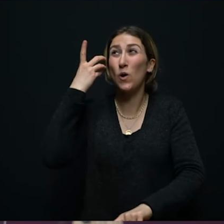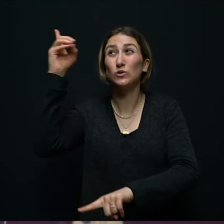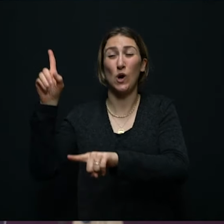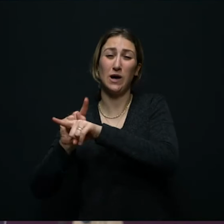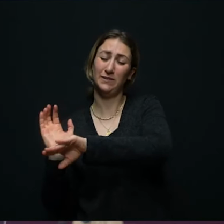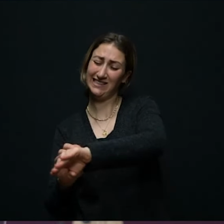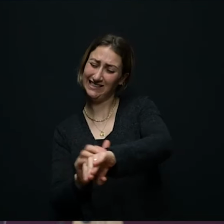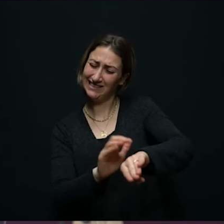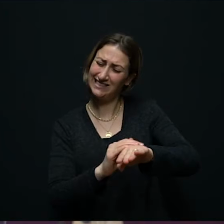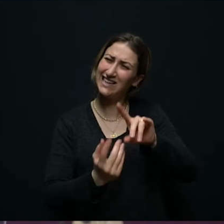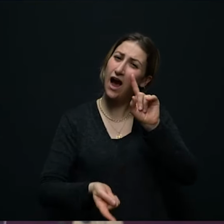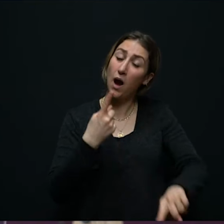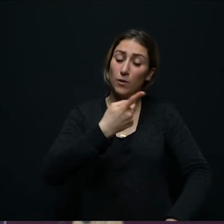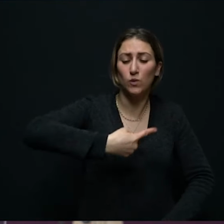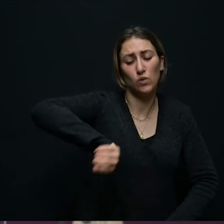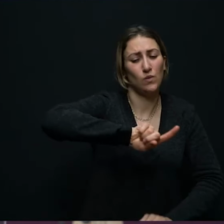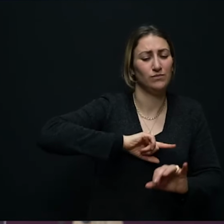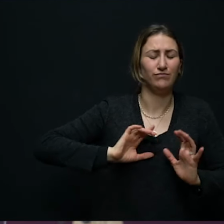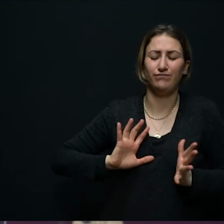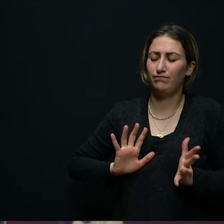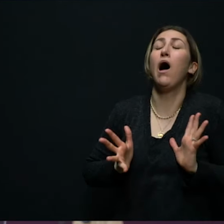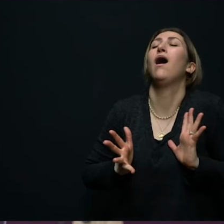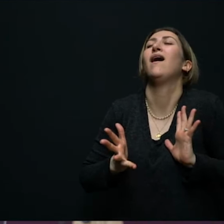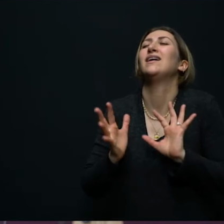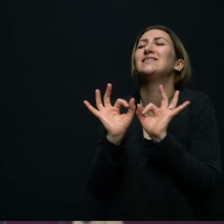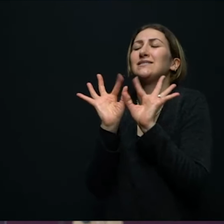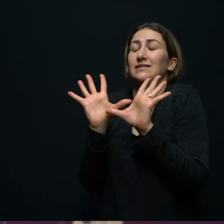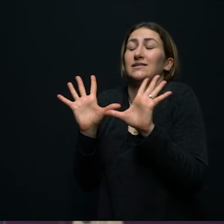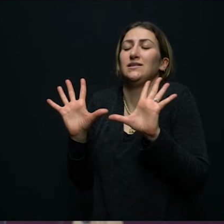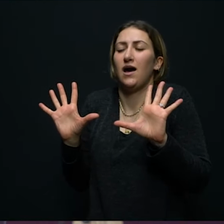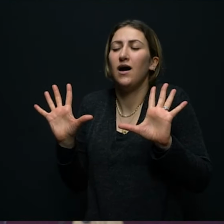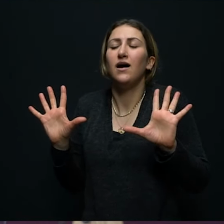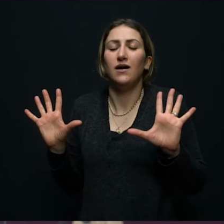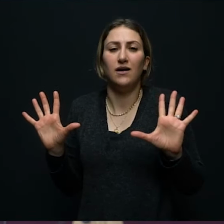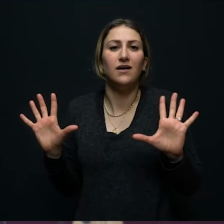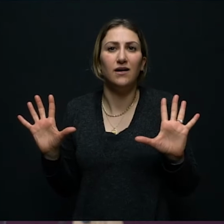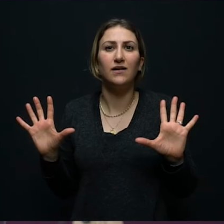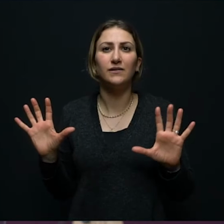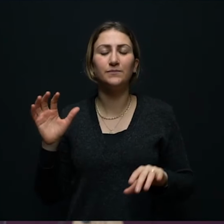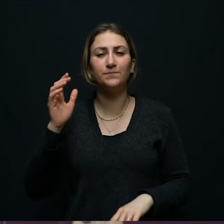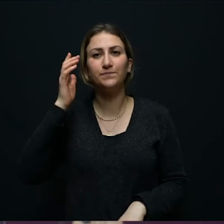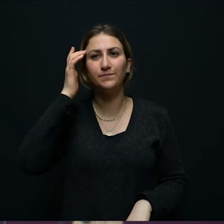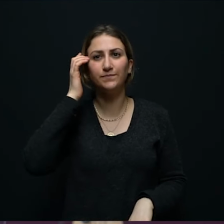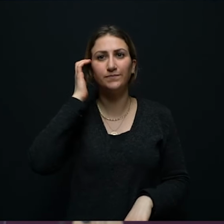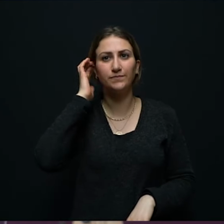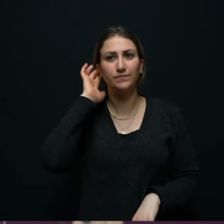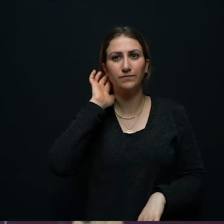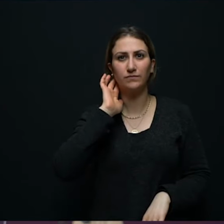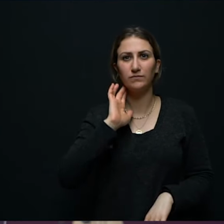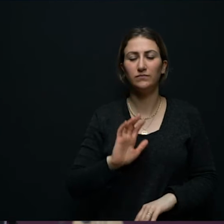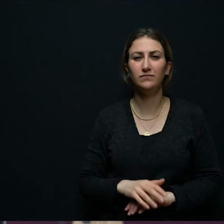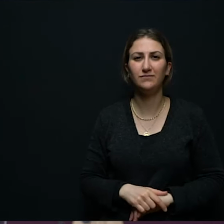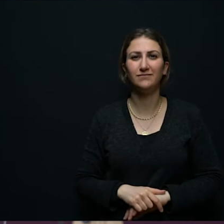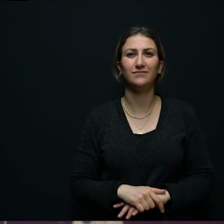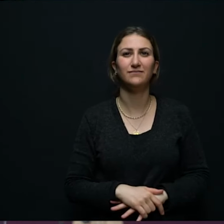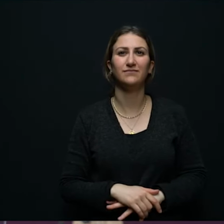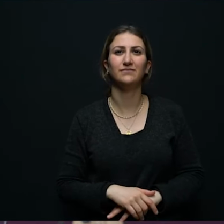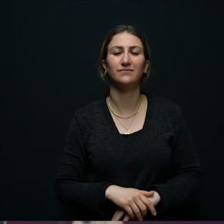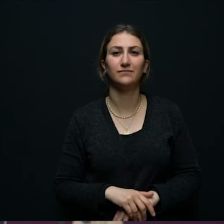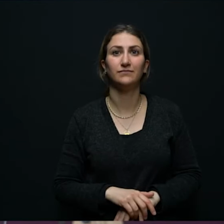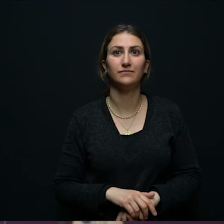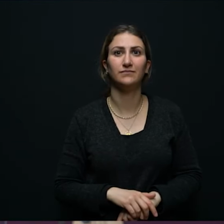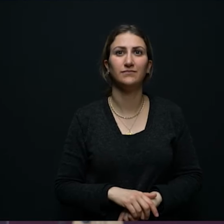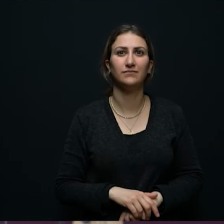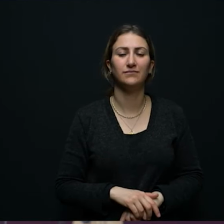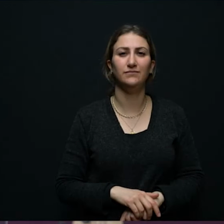spirituel de la beauté dans le dans dans la sphère naturel tu es belle dans la sphère